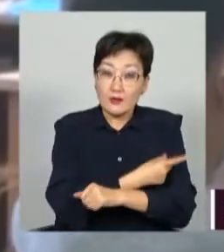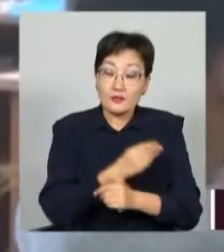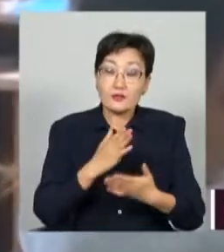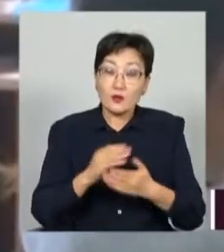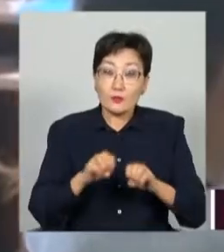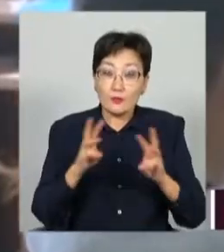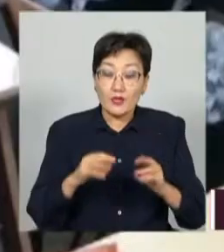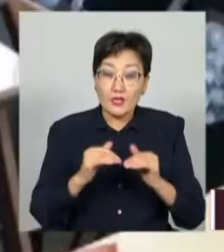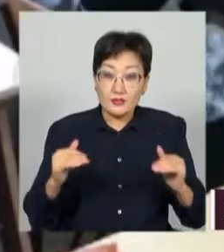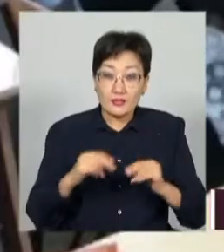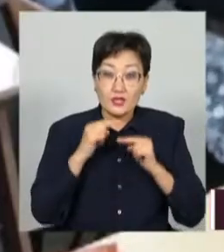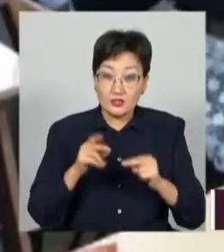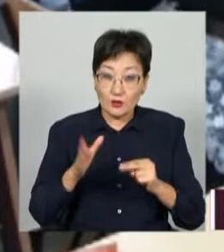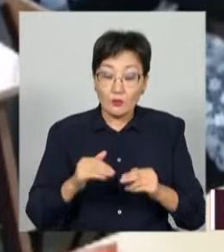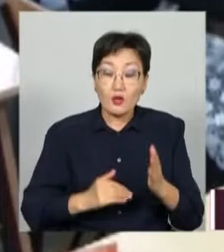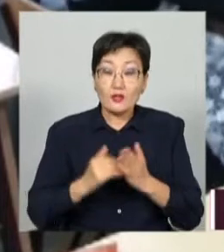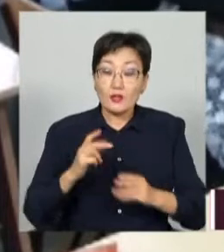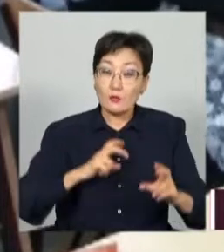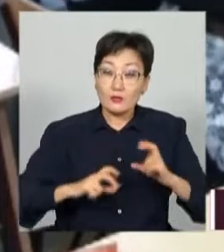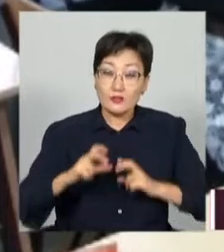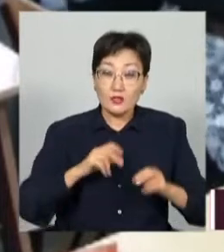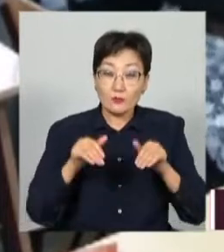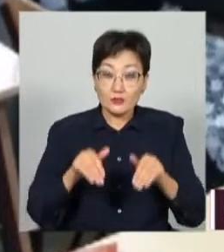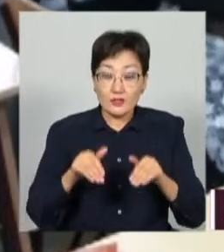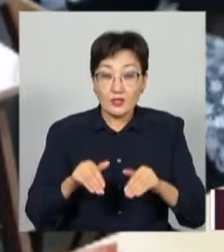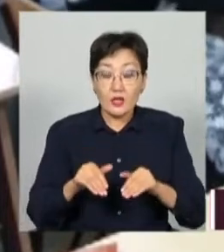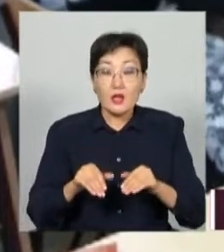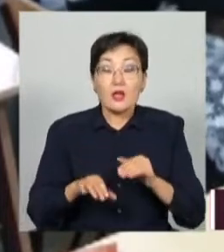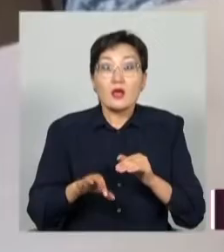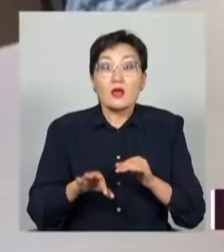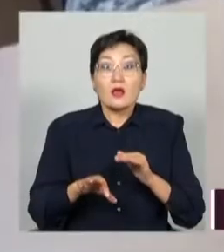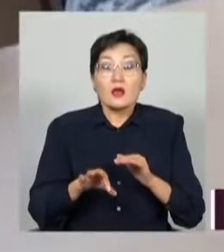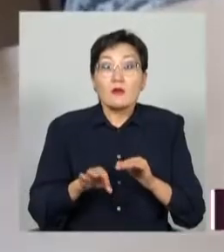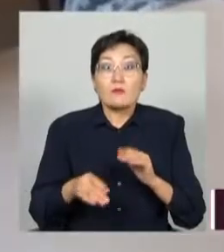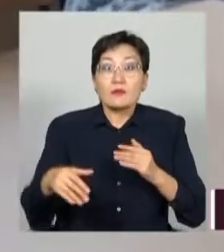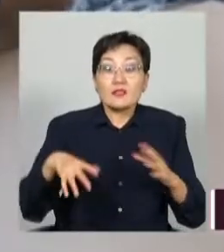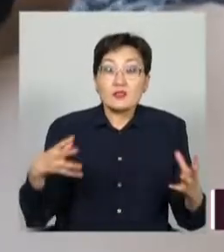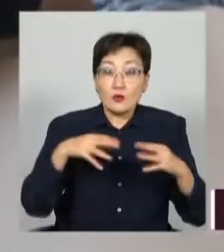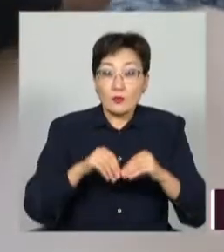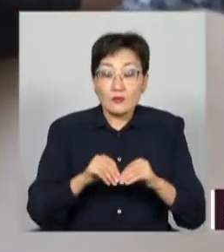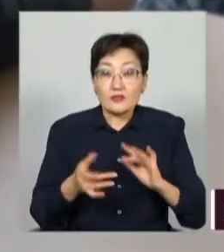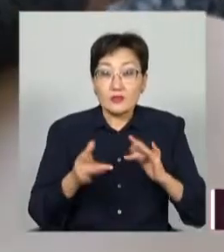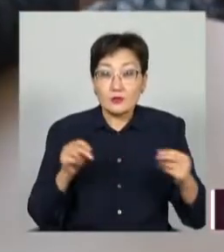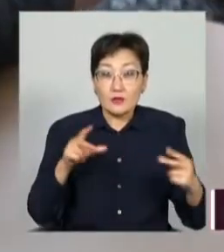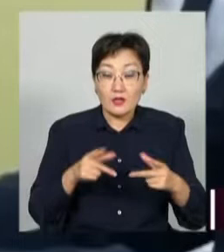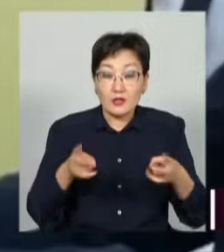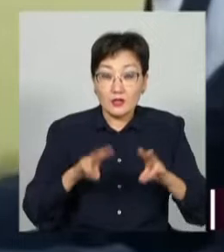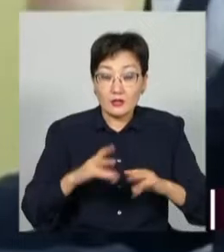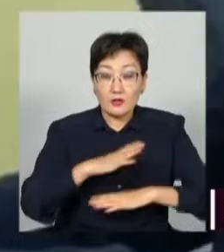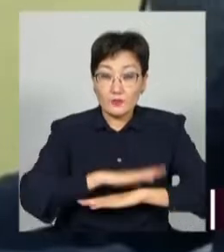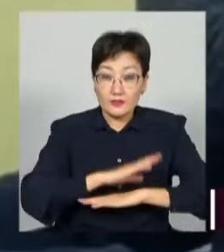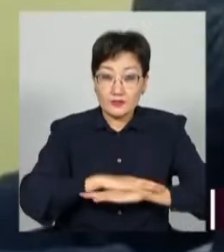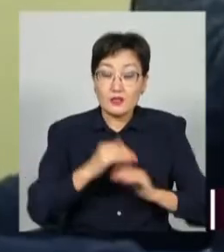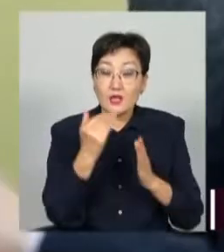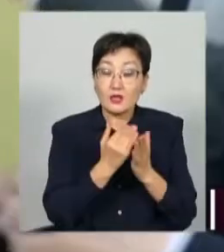қамту деңгейі ескеріледі. Ал жоғары оқу орындары мен колледждерде де сараланған тәсіл енгізілген. Яғни дәрістер онлайн, қалған сабақтар икемді